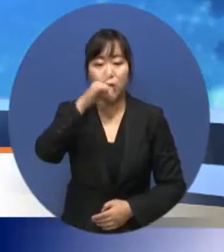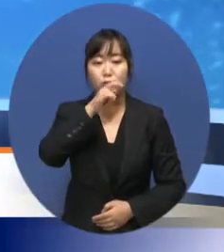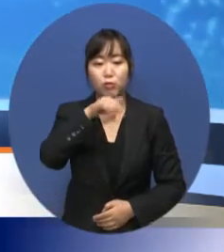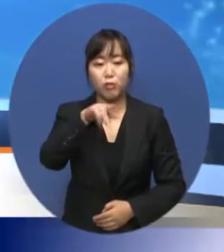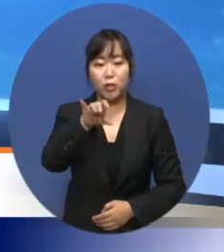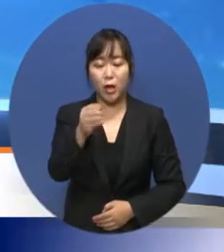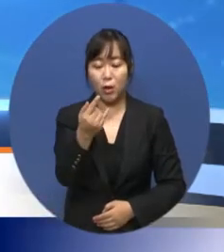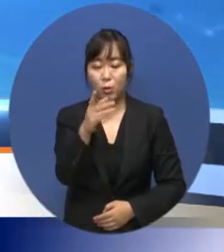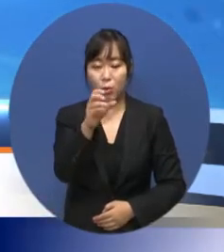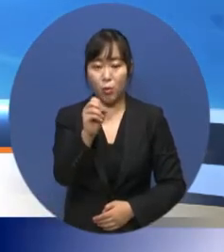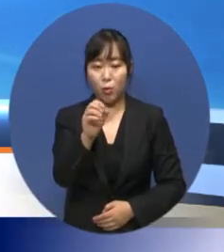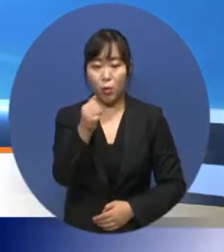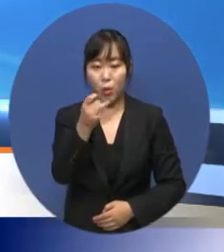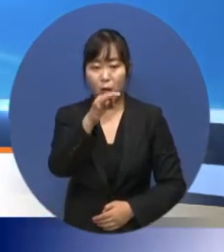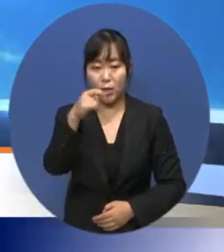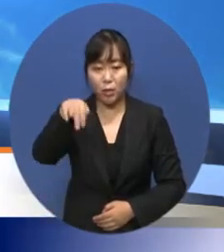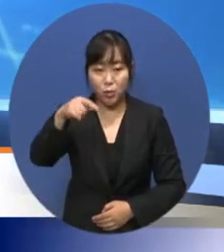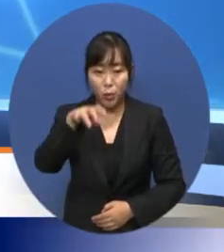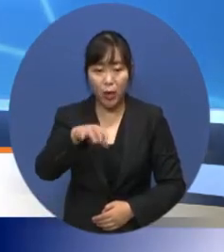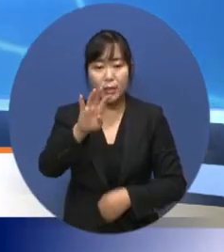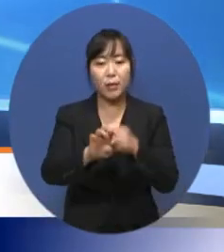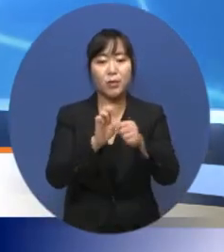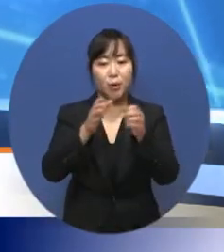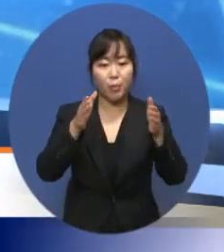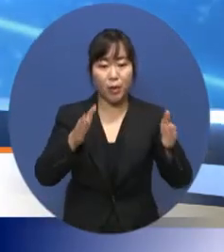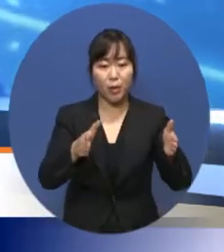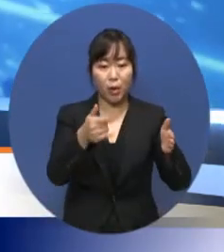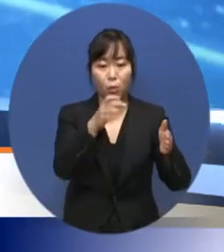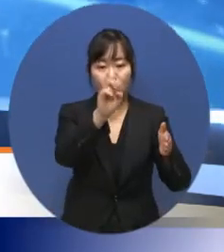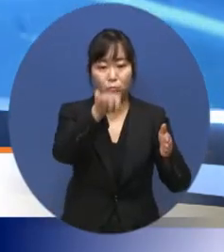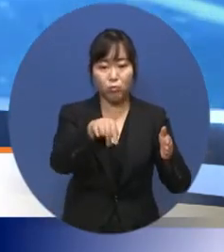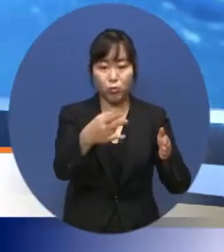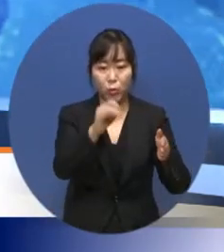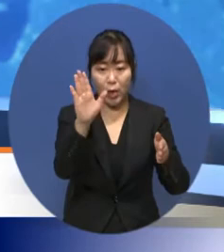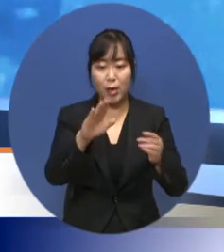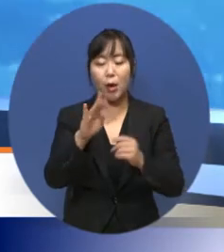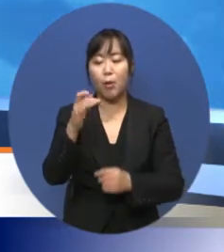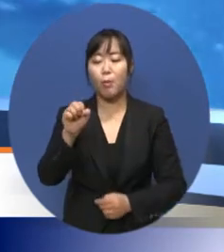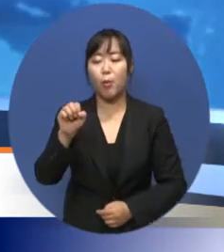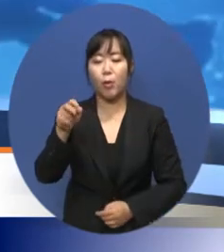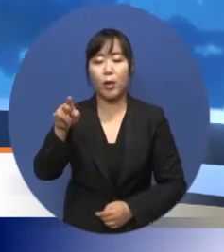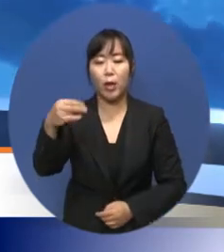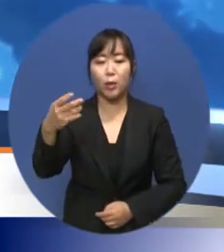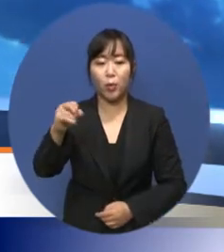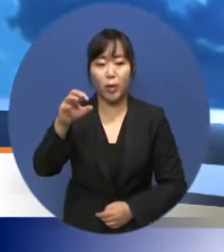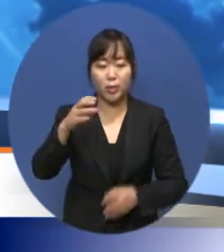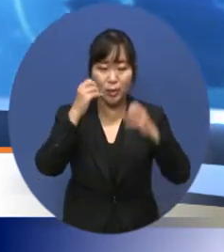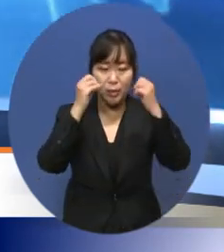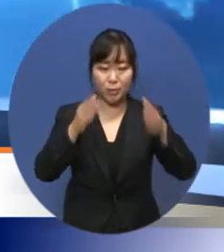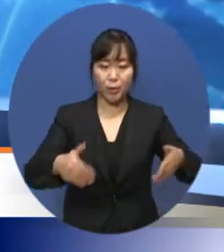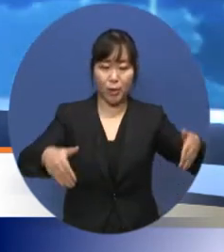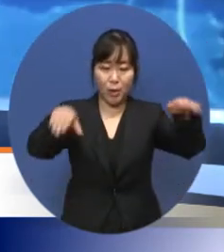여수상공회의소가 40여 년 만에 여수 광무동을 떠나 봉계동에 마련한 신회관에서